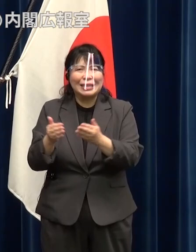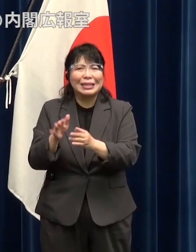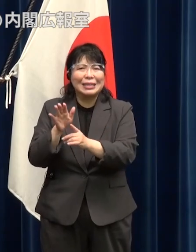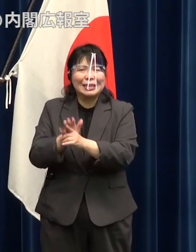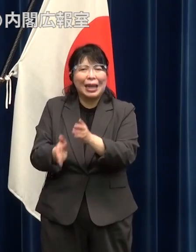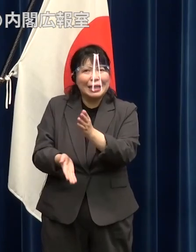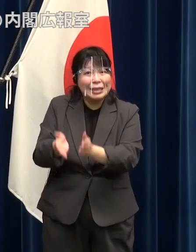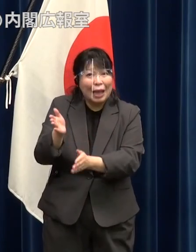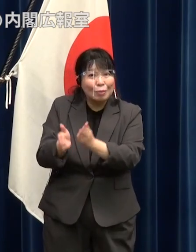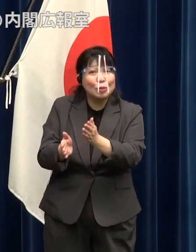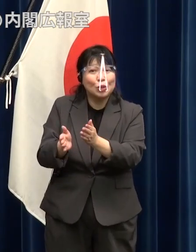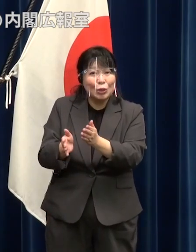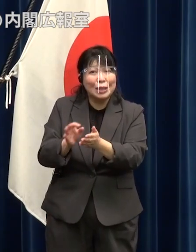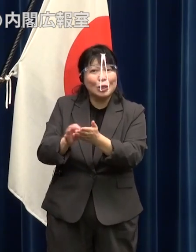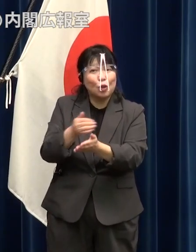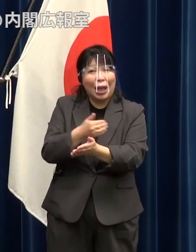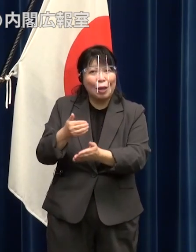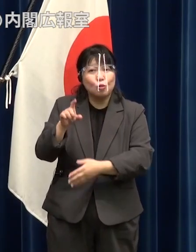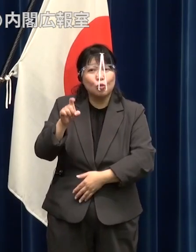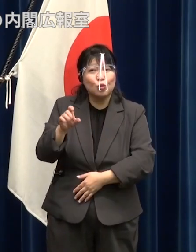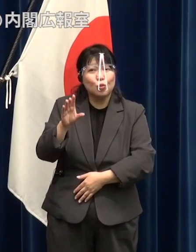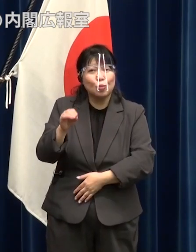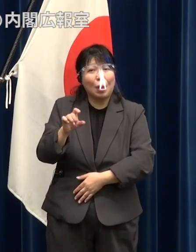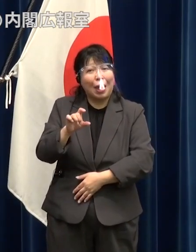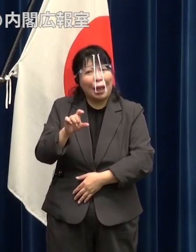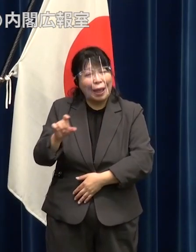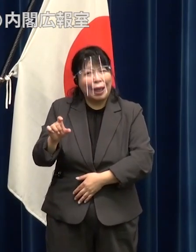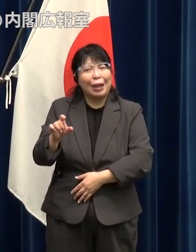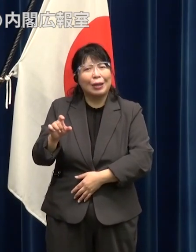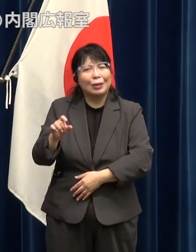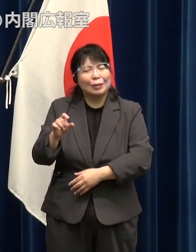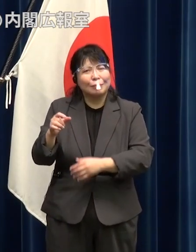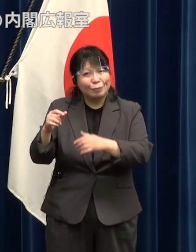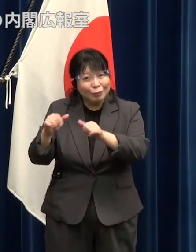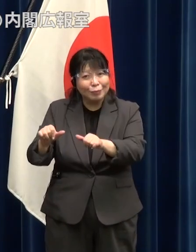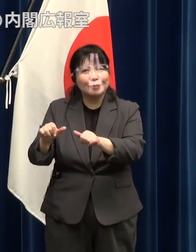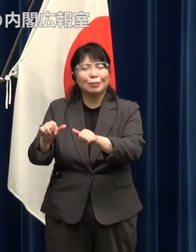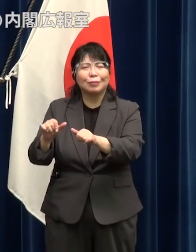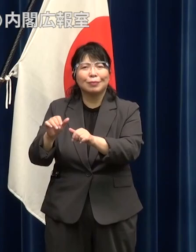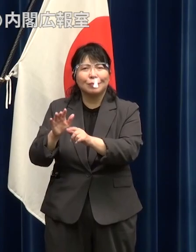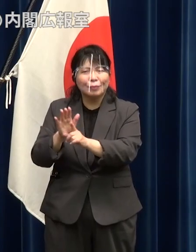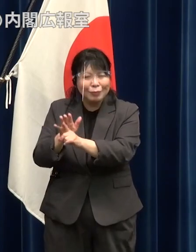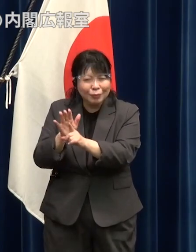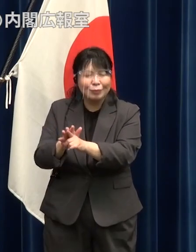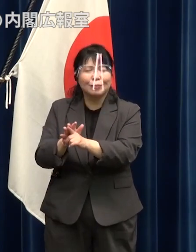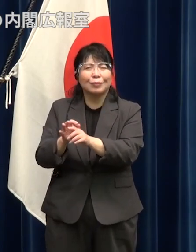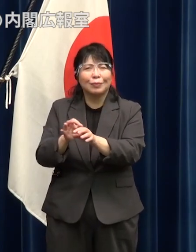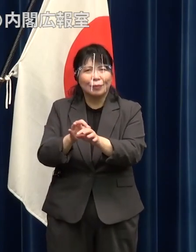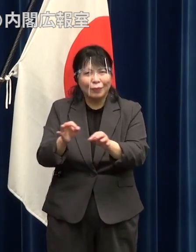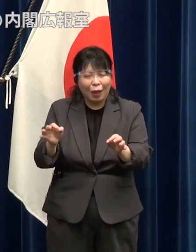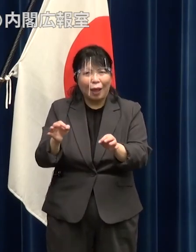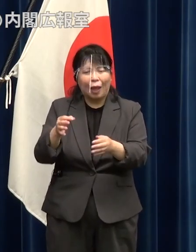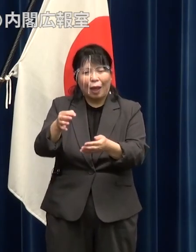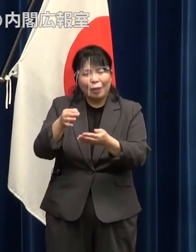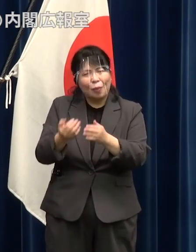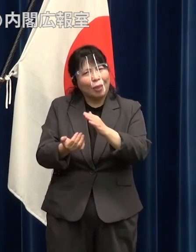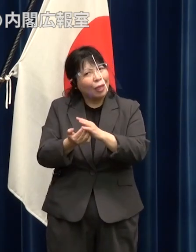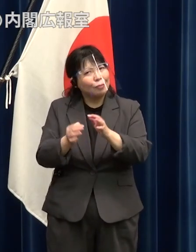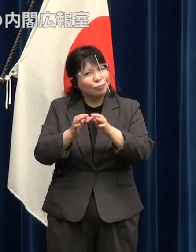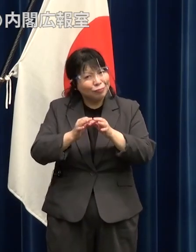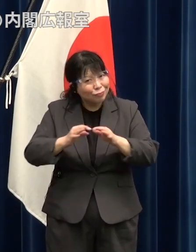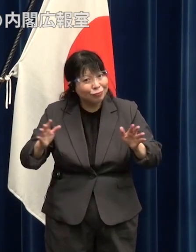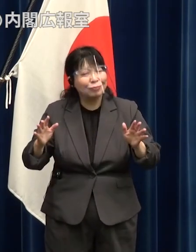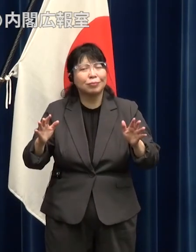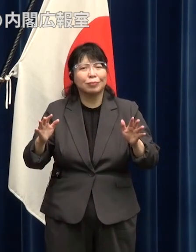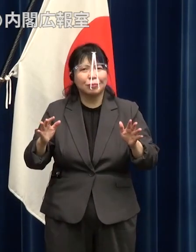使える10万円相当の経済的支援を一体的に所得制限を設けることなく来